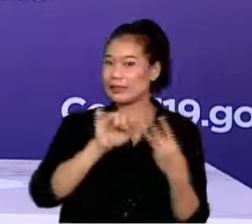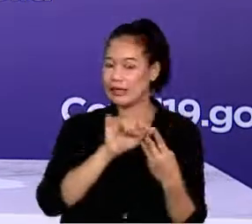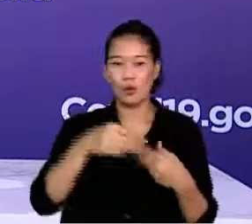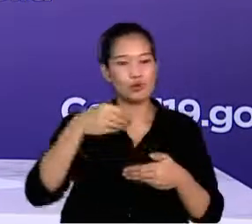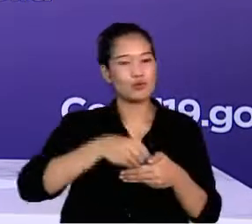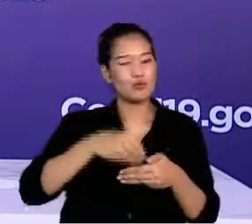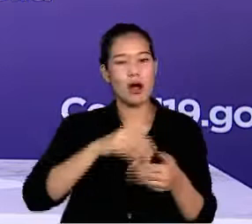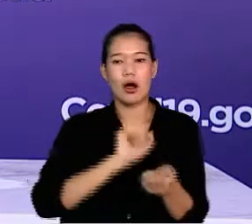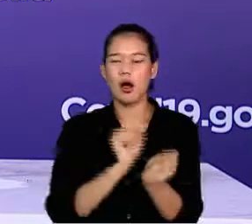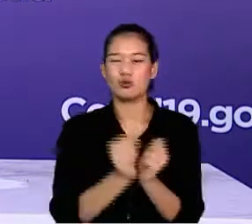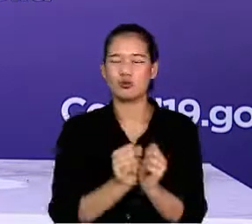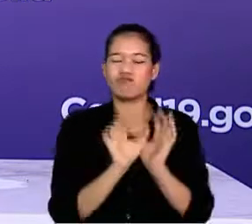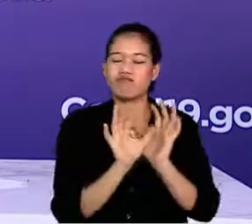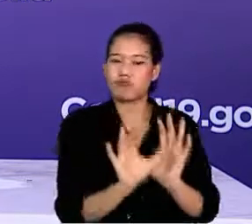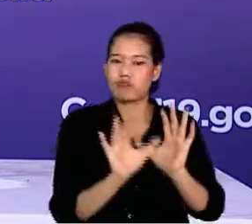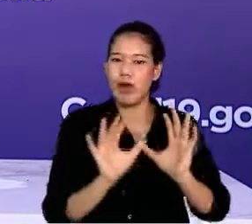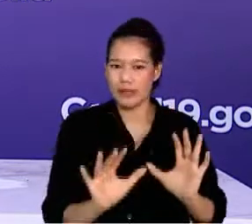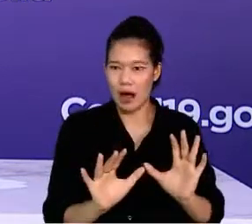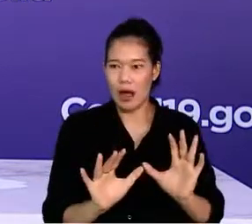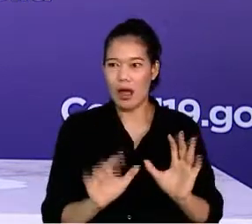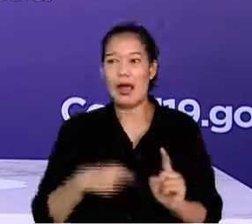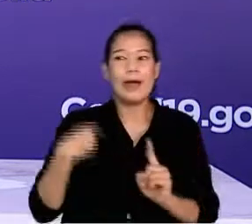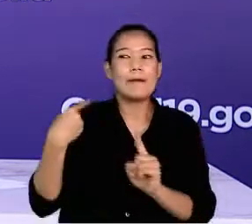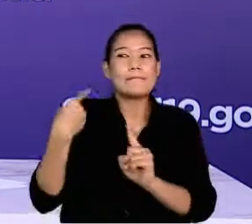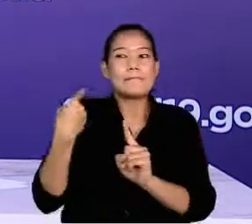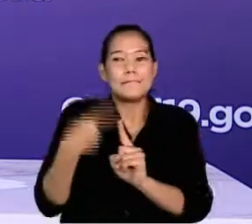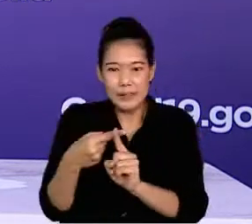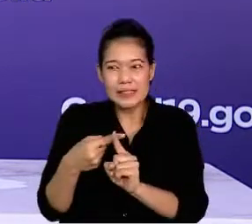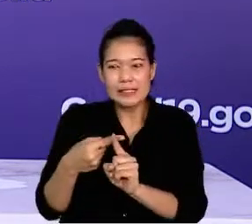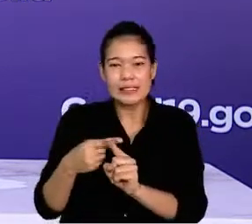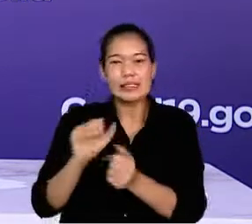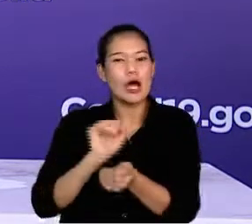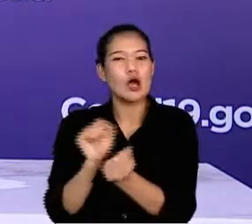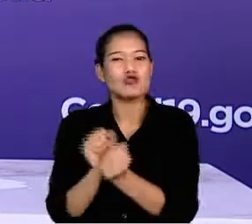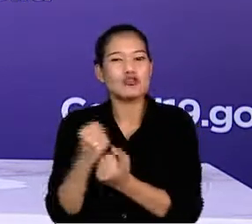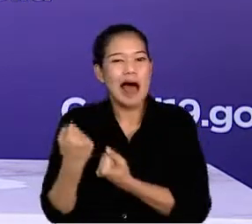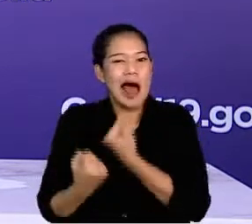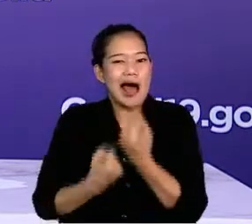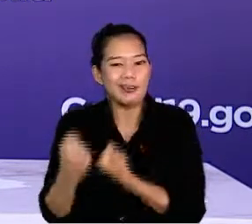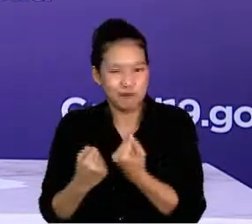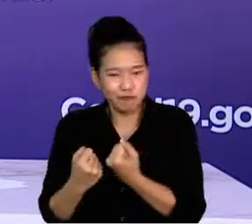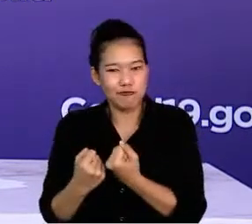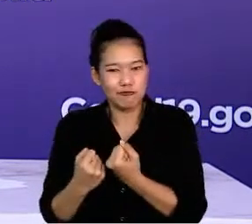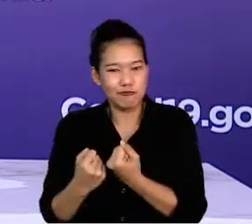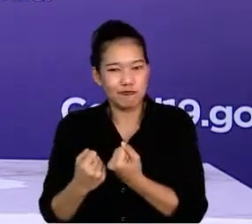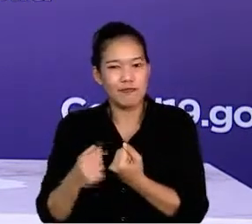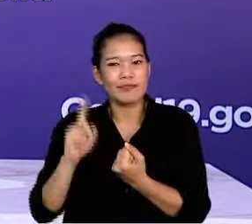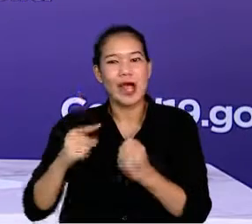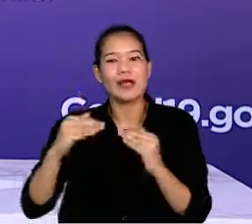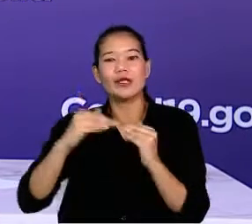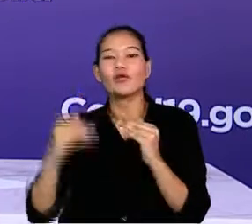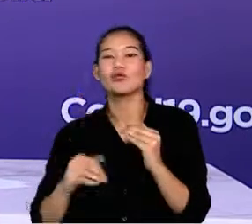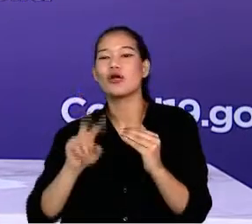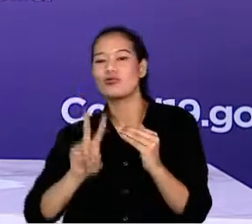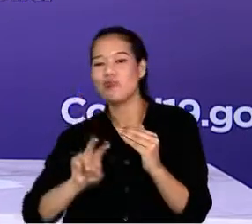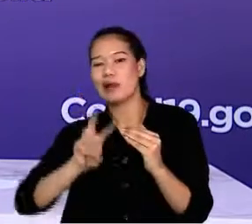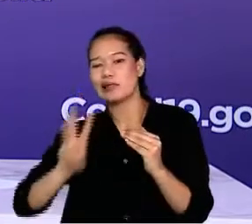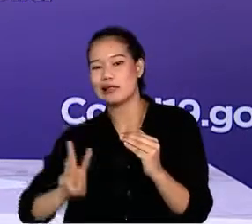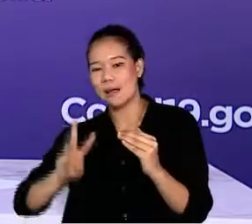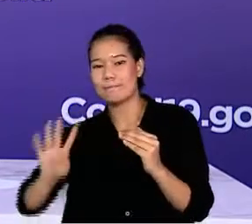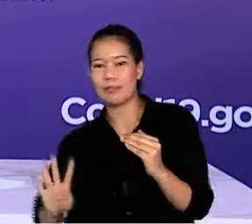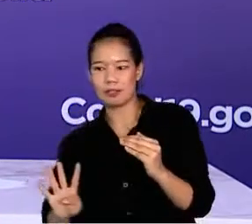penyumbang tertinggi kasus positif juga menyumbang tertinggi kenaikan kasus aktif di urutan 2 3 dan